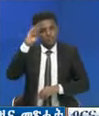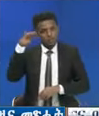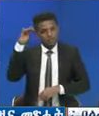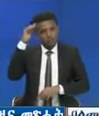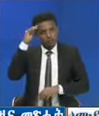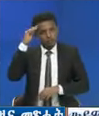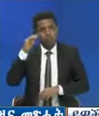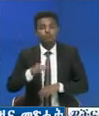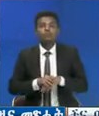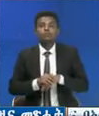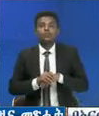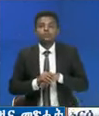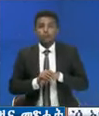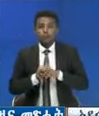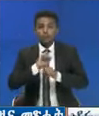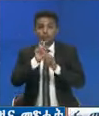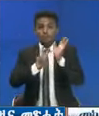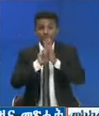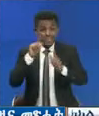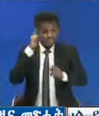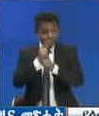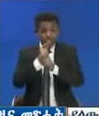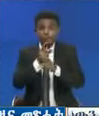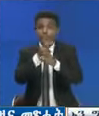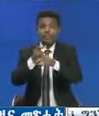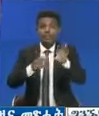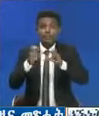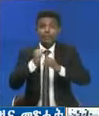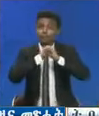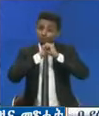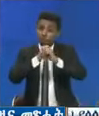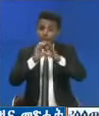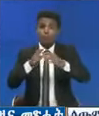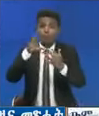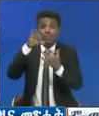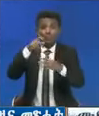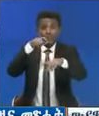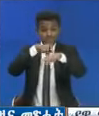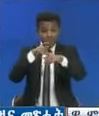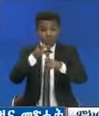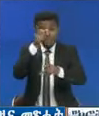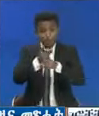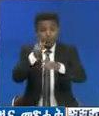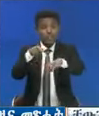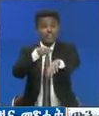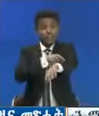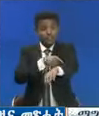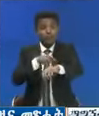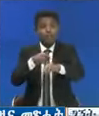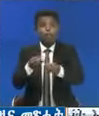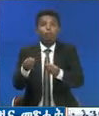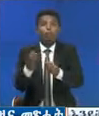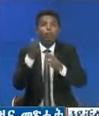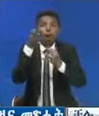ኮሮና በሽታ ተገቢውን ጥንቃቄ በማድረግ በመከላከል ምርጫው ጊዜውን ጠብቆ ከተራዘመ በኋላ ይህንን መቆጣጠር ከቻለ